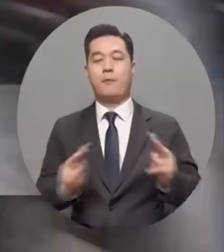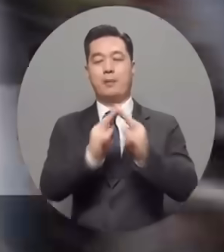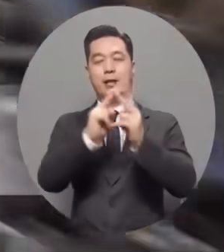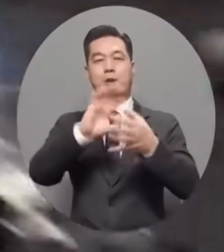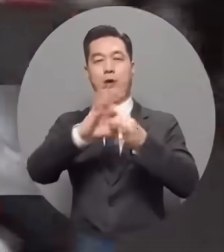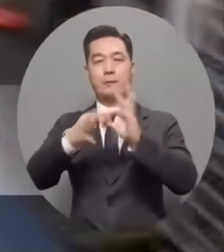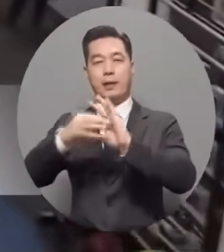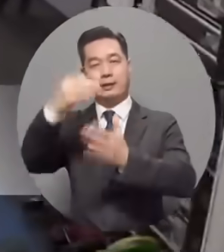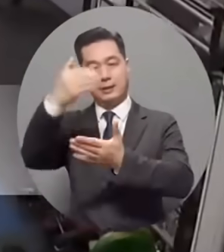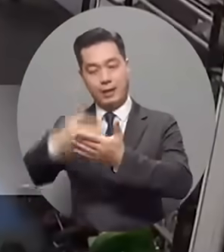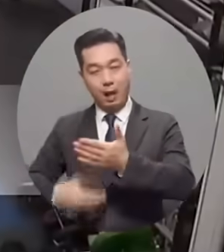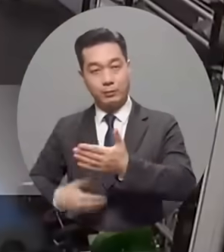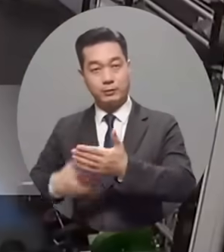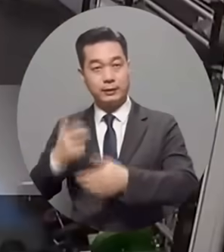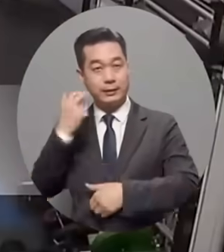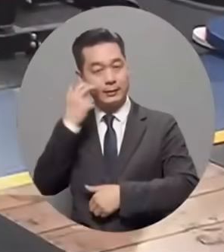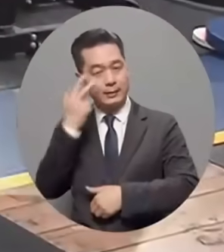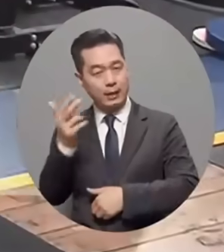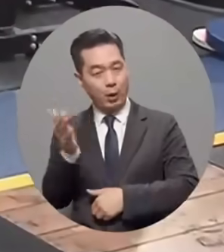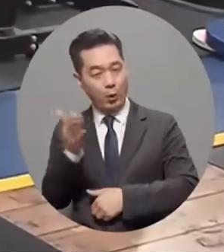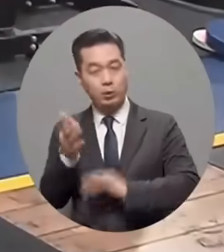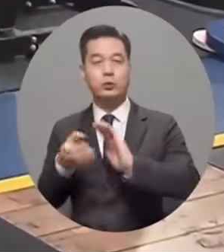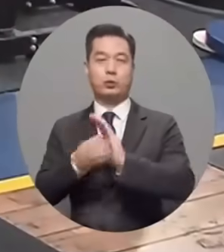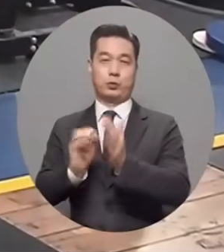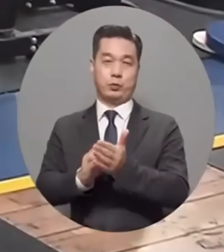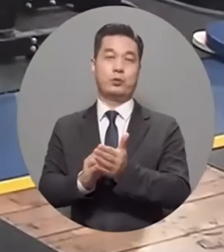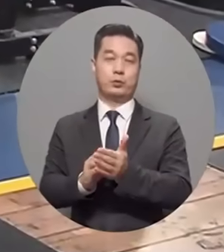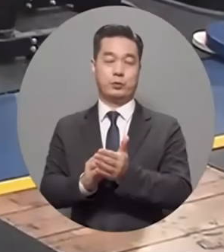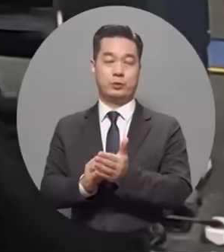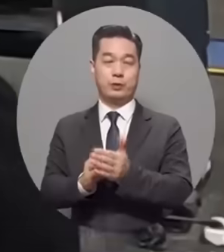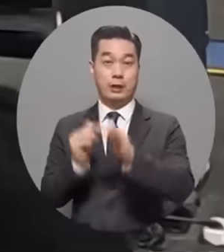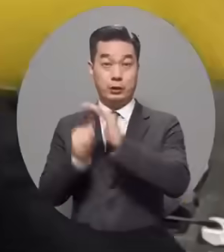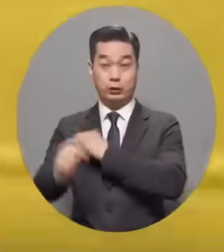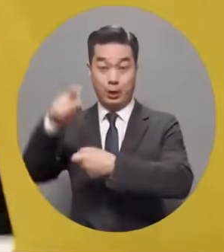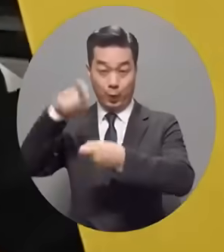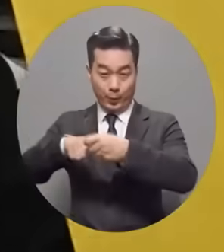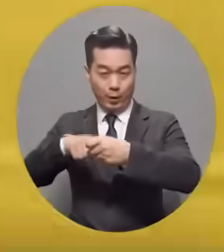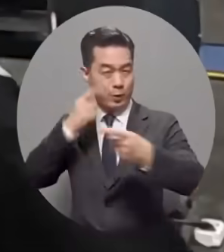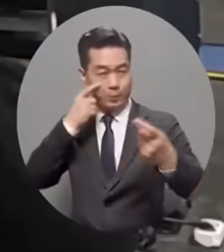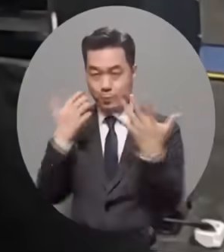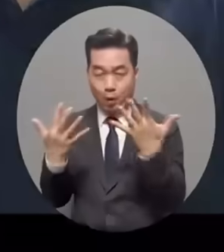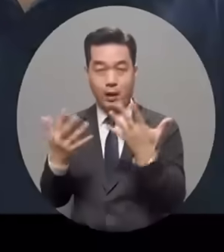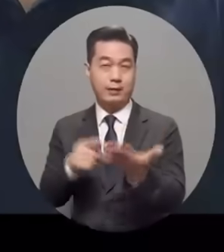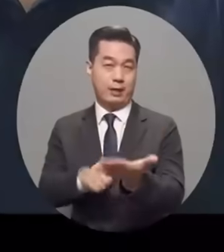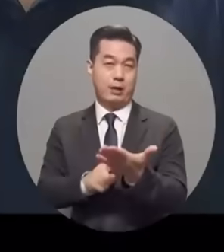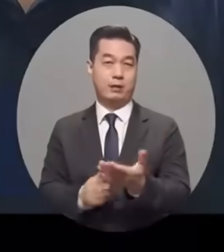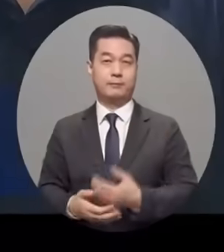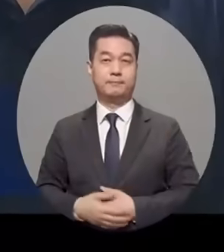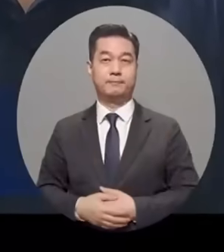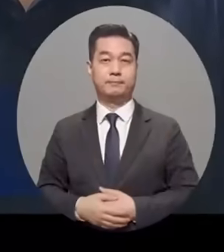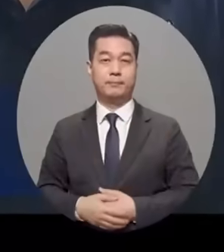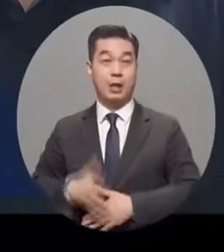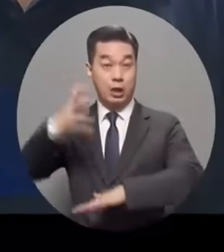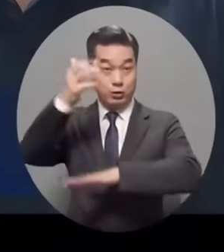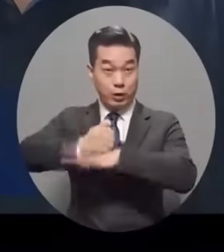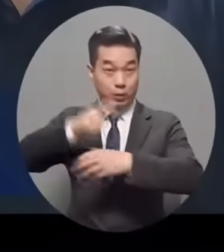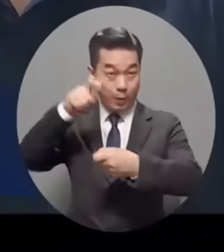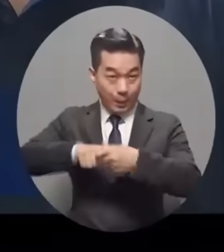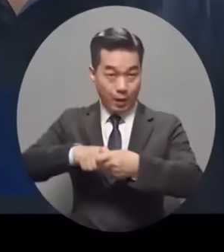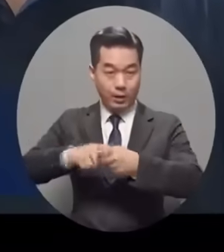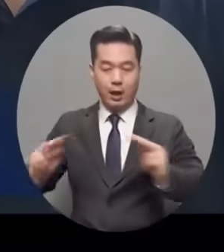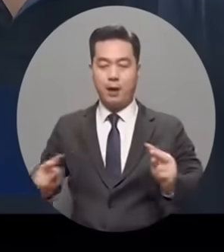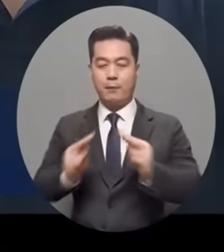남은 시간은 7개월 남짓. 선수들의 목표는 더욱 뚜렷해졌습니다. 최종적인 목표는